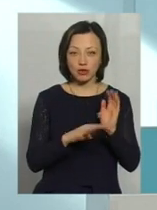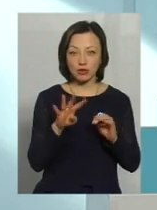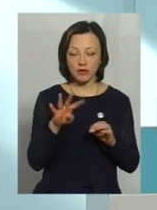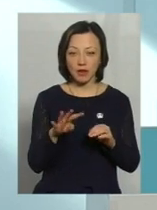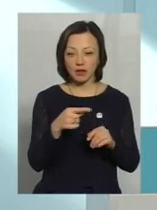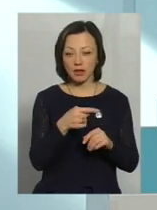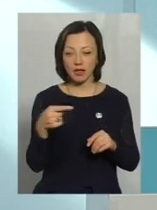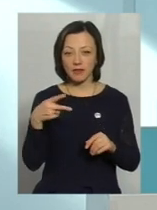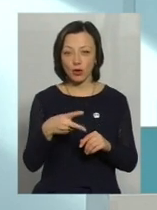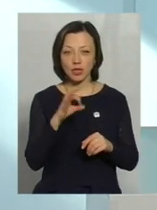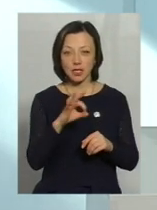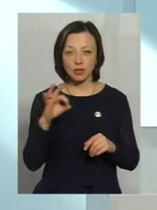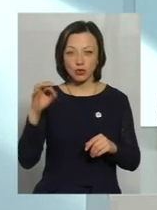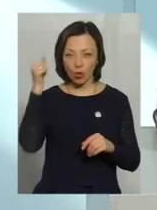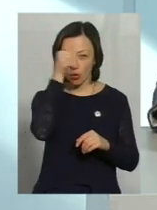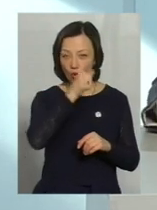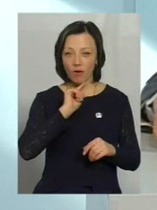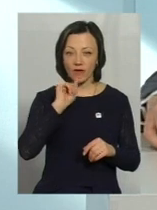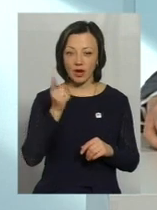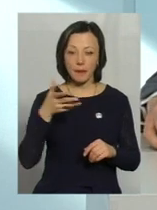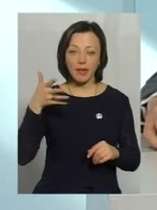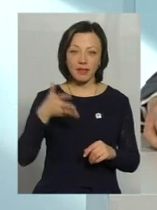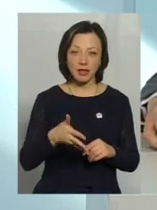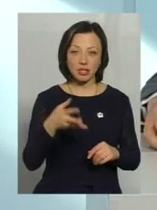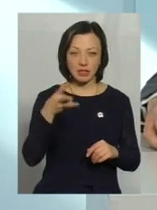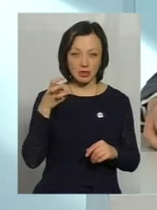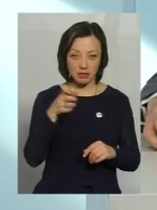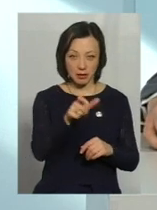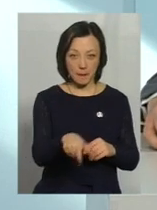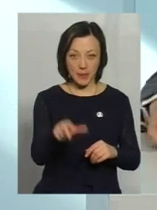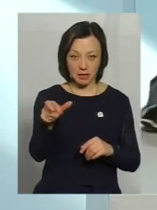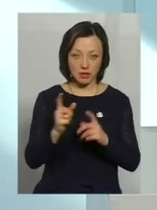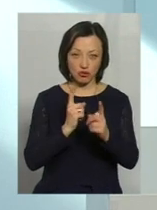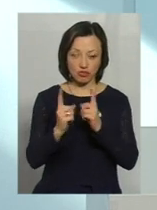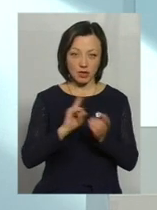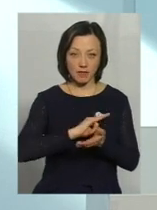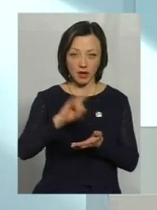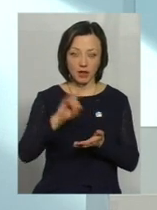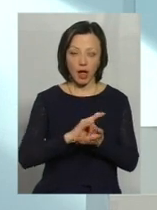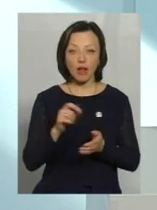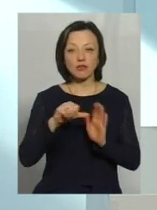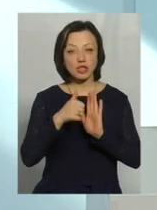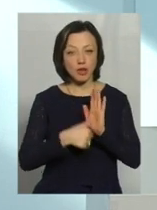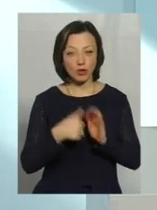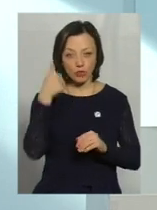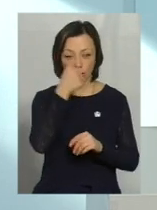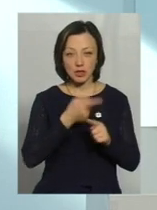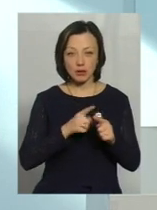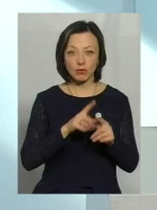94-го і 2000-го року в рік літало 5300 пасажирів, то в 16-му році це вже